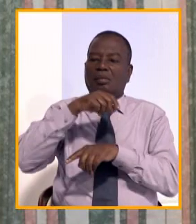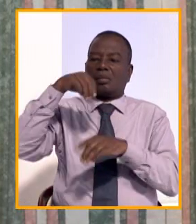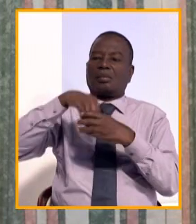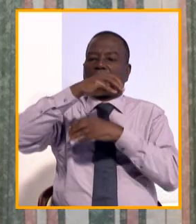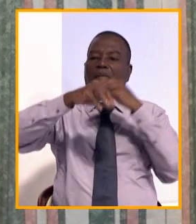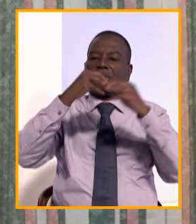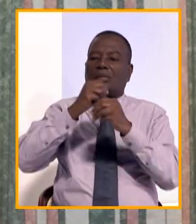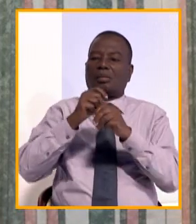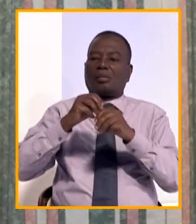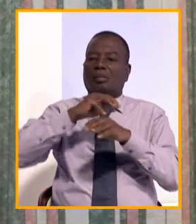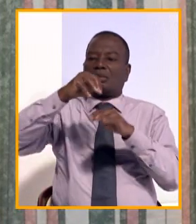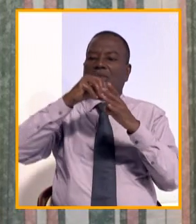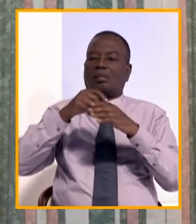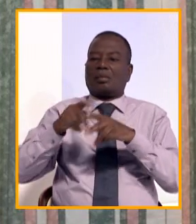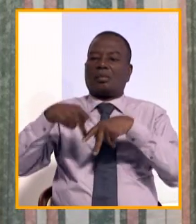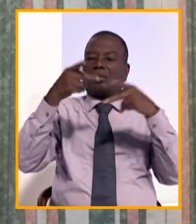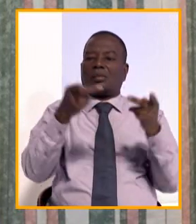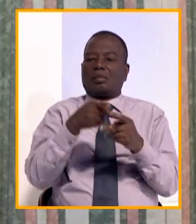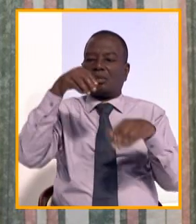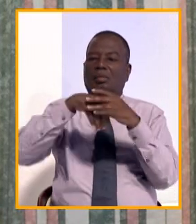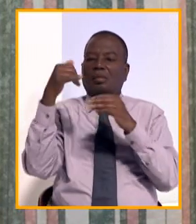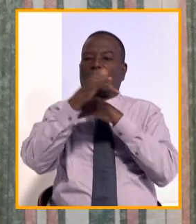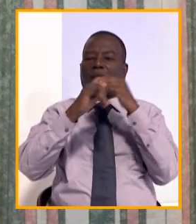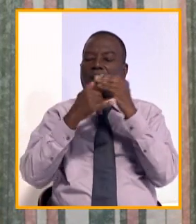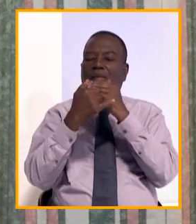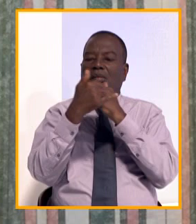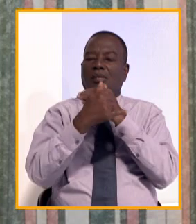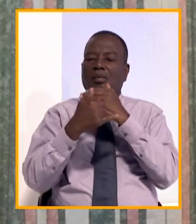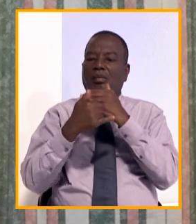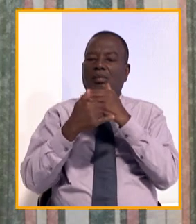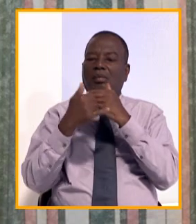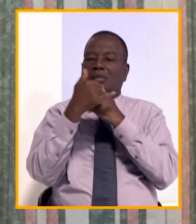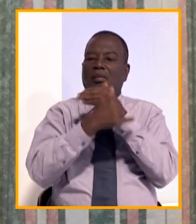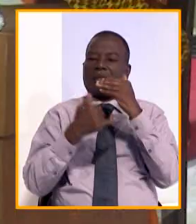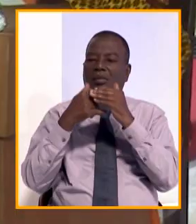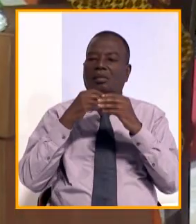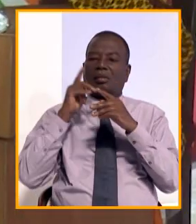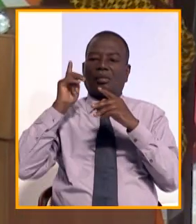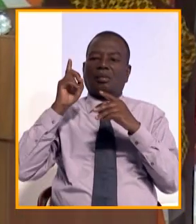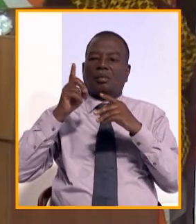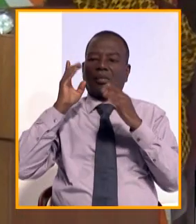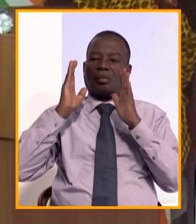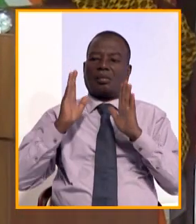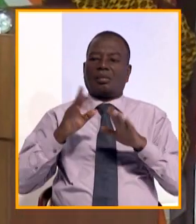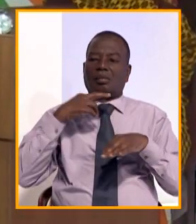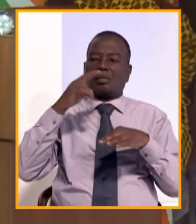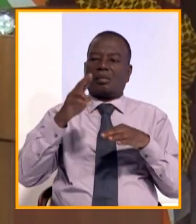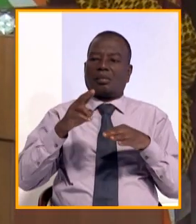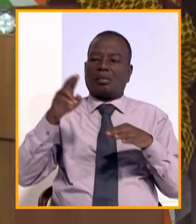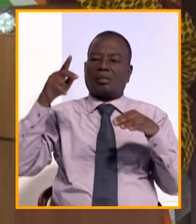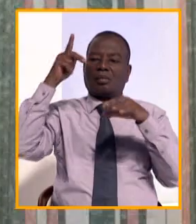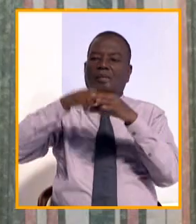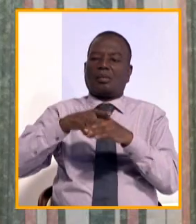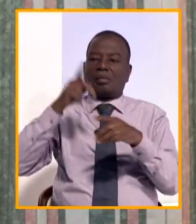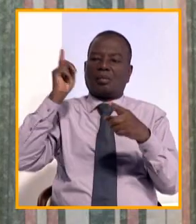globalisé, mondialisé, a sa place. Dans tous les pays importants, les parlementaires désormais